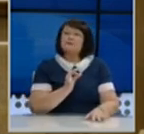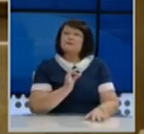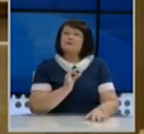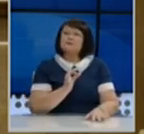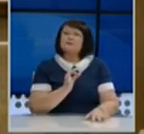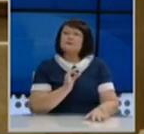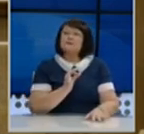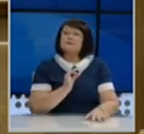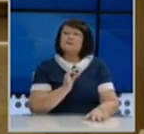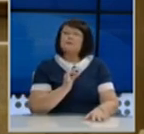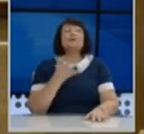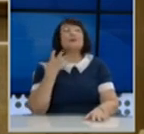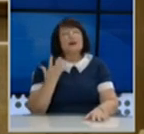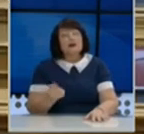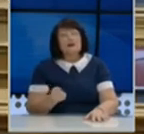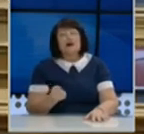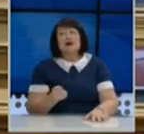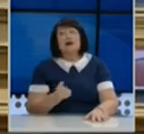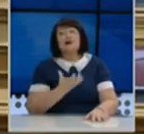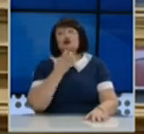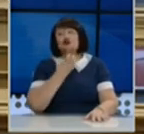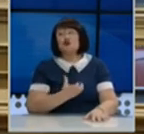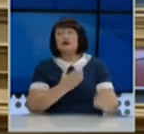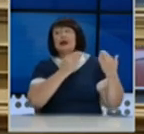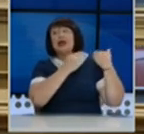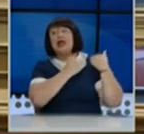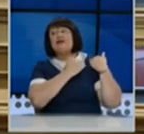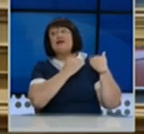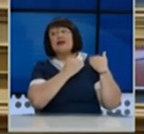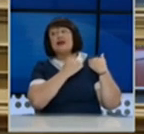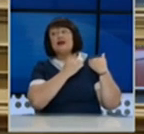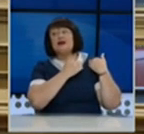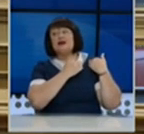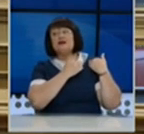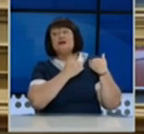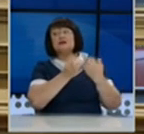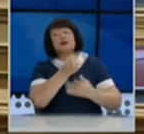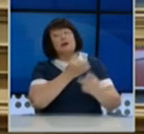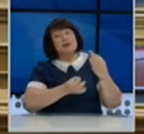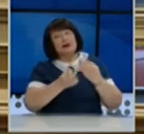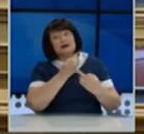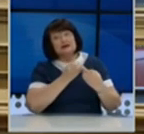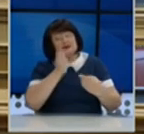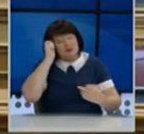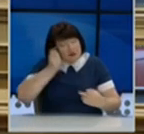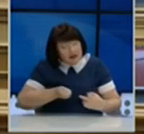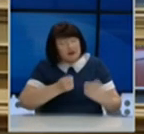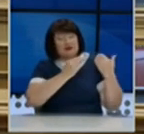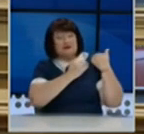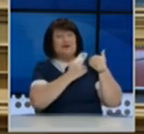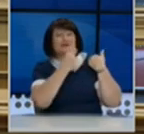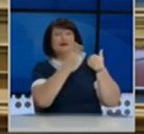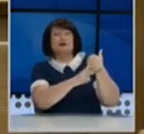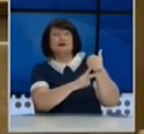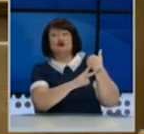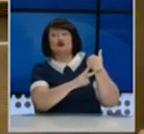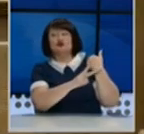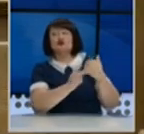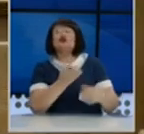υπάρχει μια σοβαρή ανάληψη ευθύνης και μια εξίσου